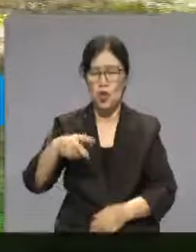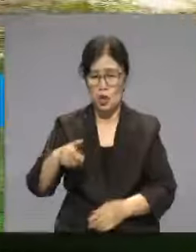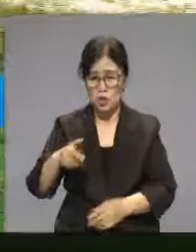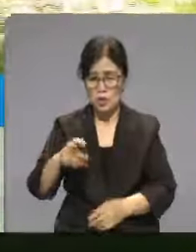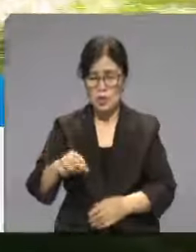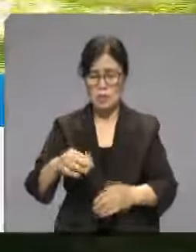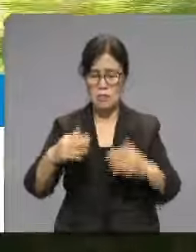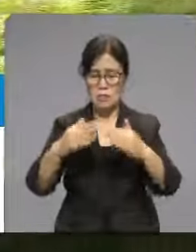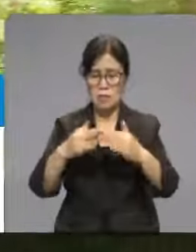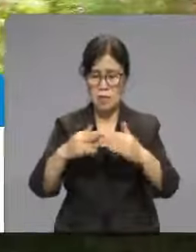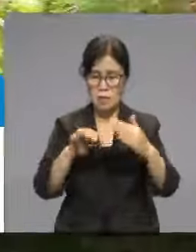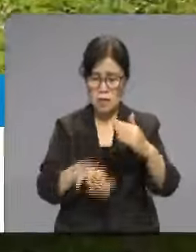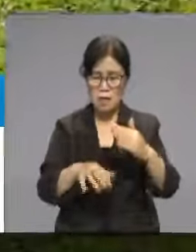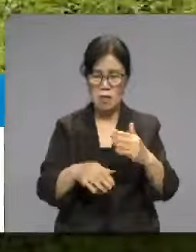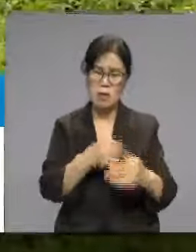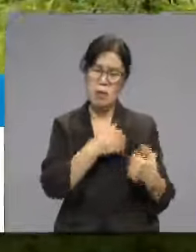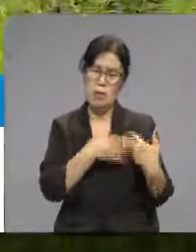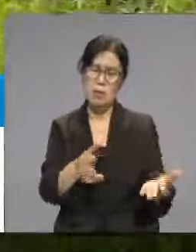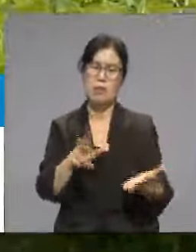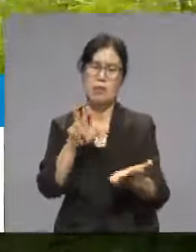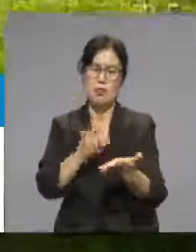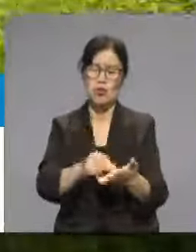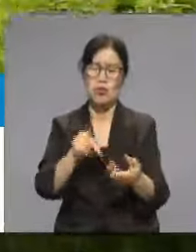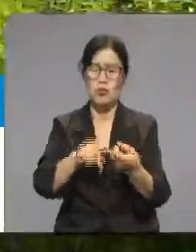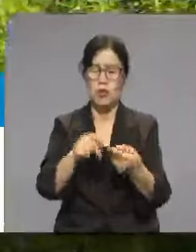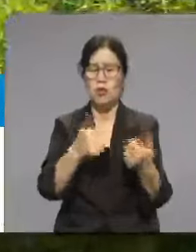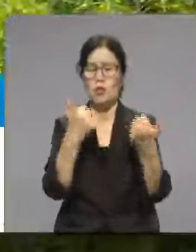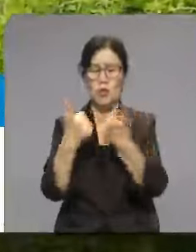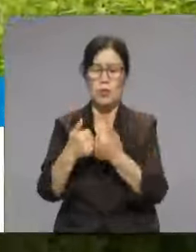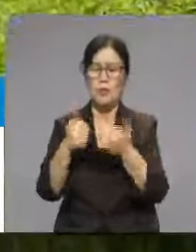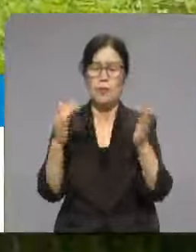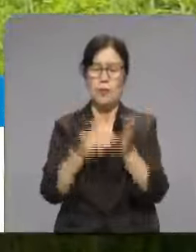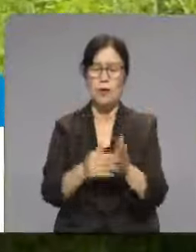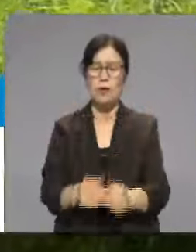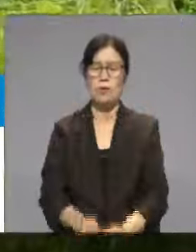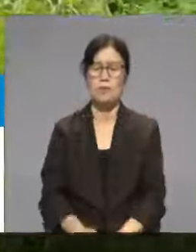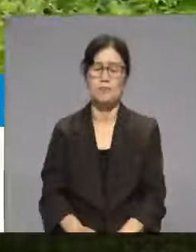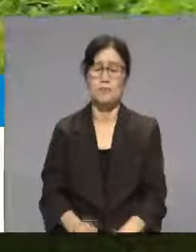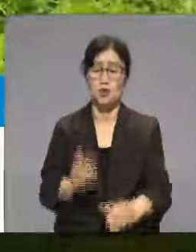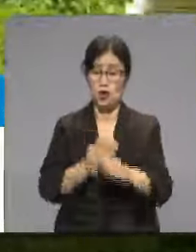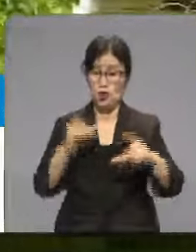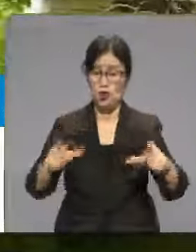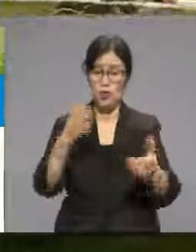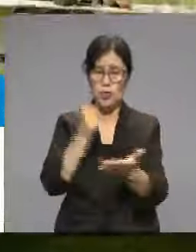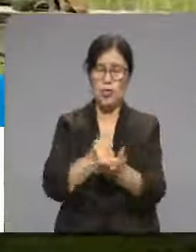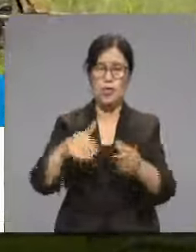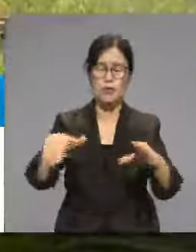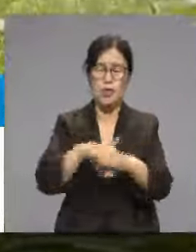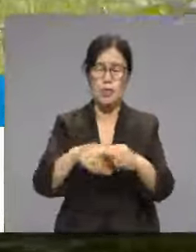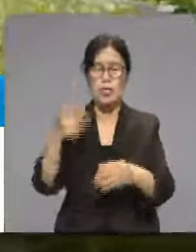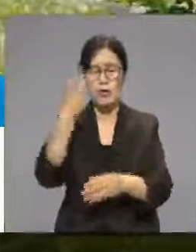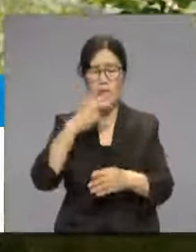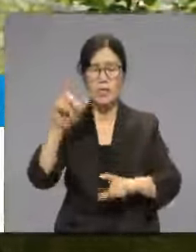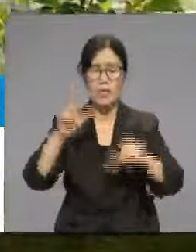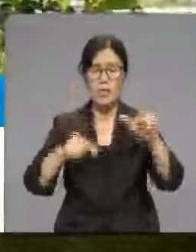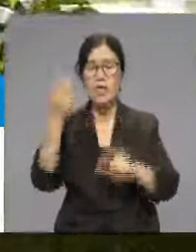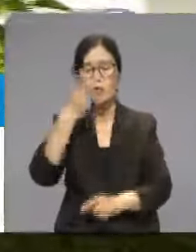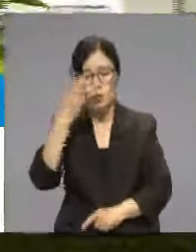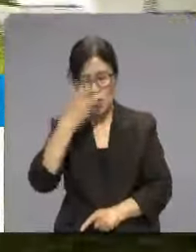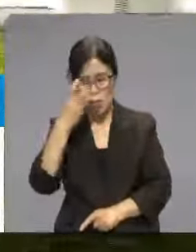사당의 방치 문제에 대해 논의가 이루어졌습니다. 김정은 중구청장은 문화재 관리 상태를